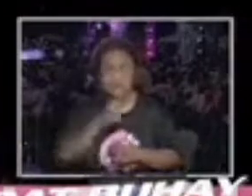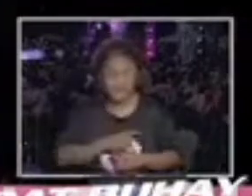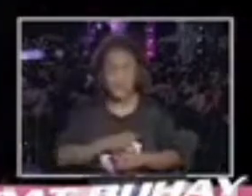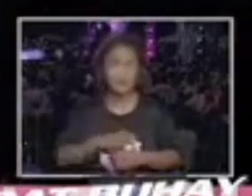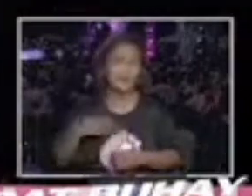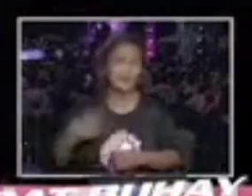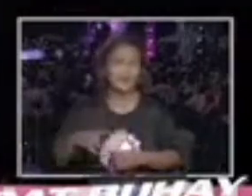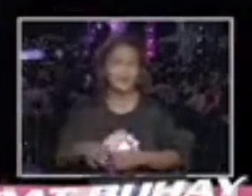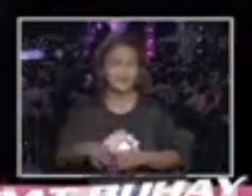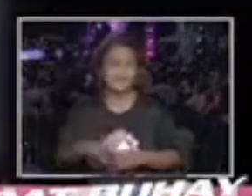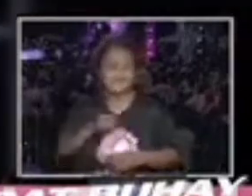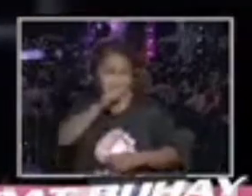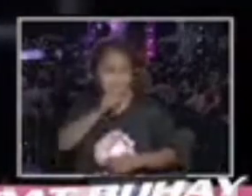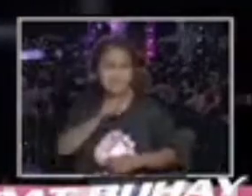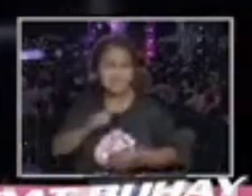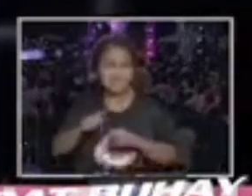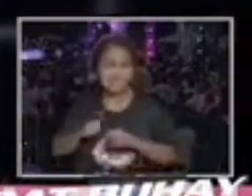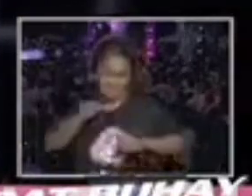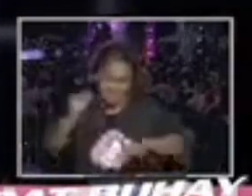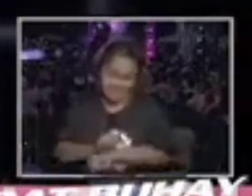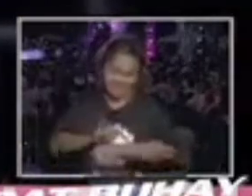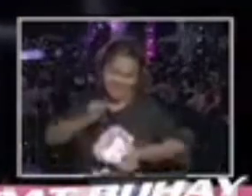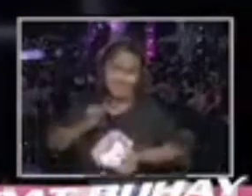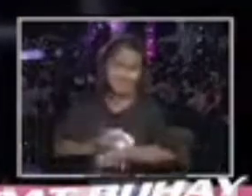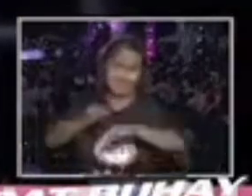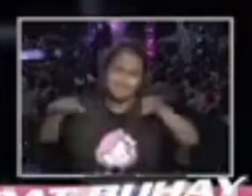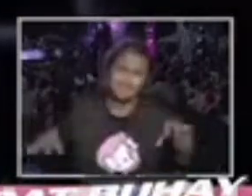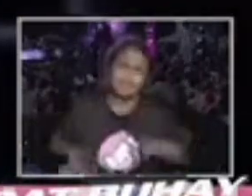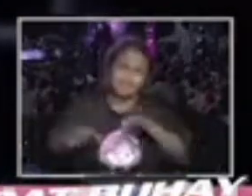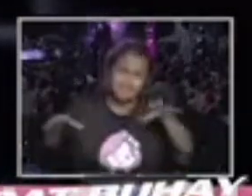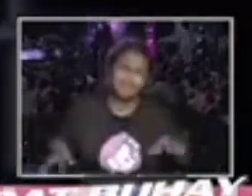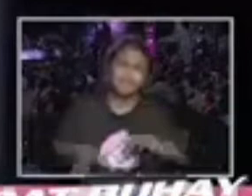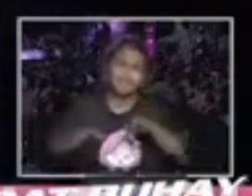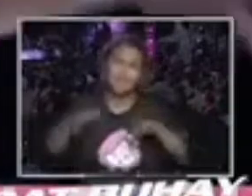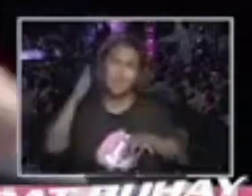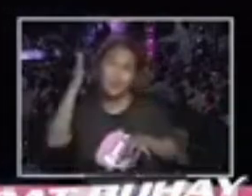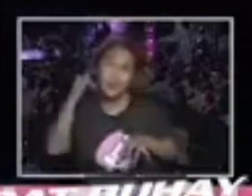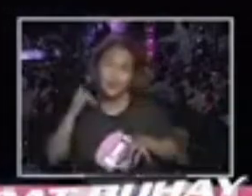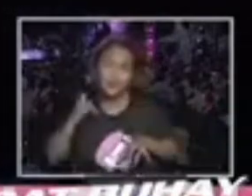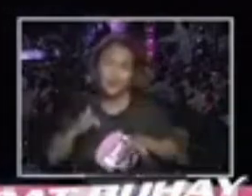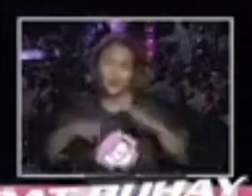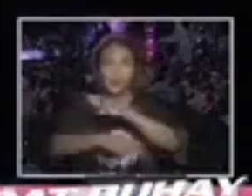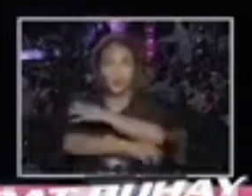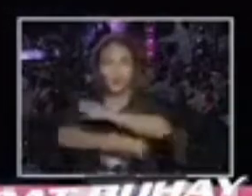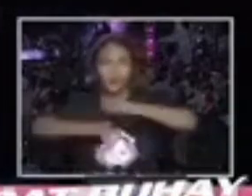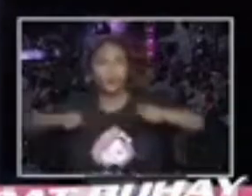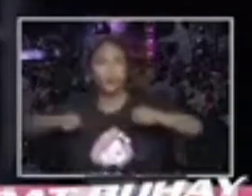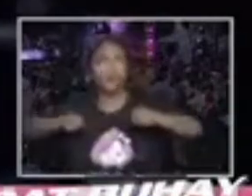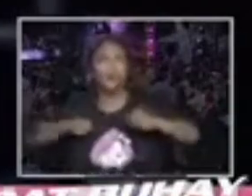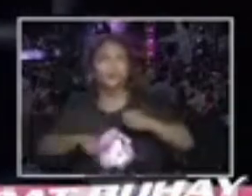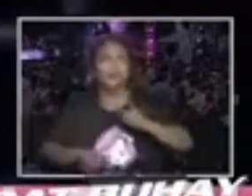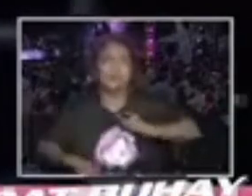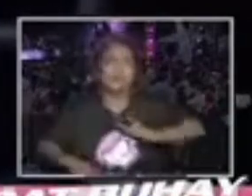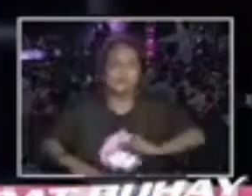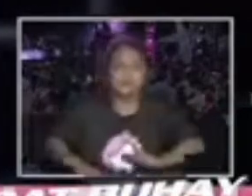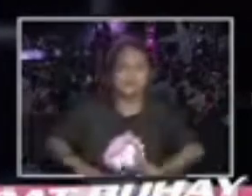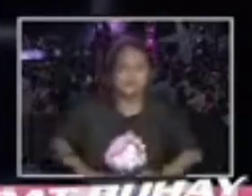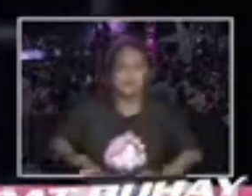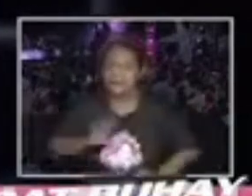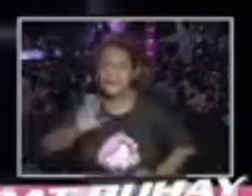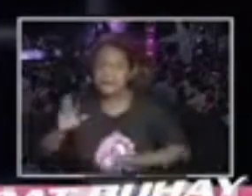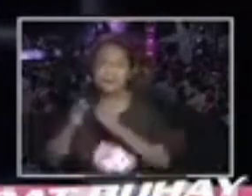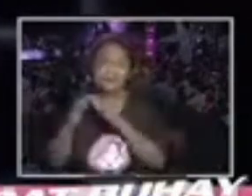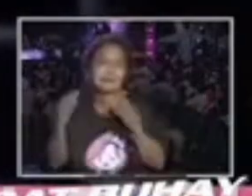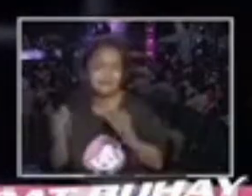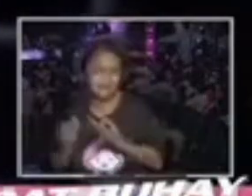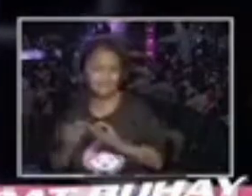pero diretso pa rin sa trabaho dahil katumbas ng pahinga ang gutom ng kanyang